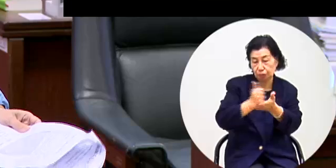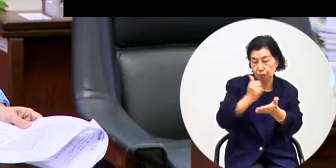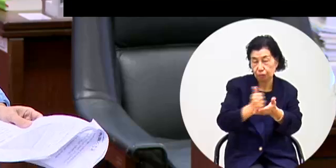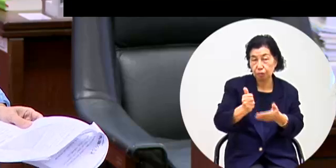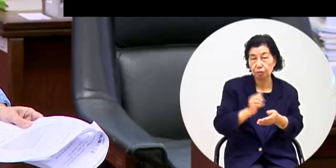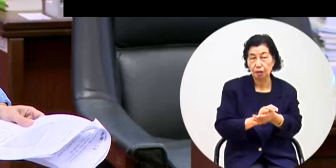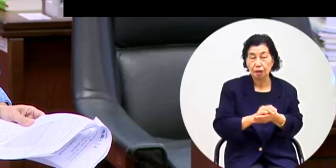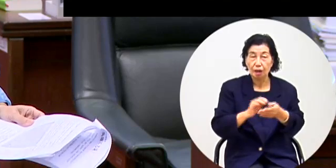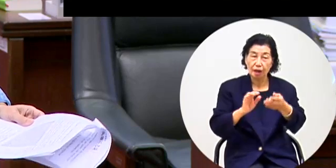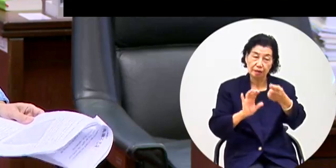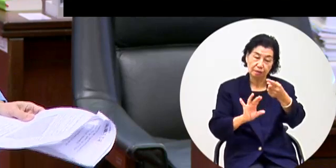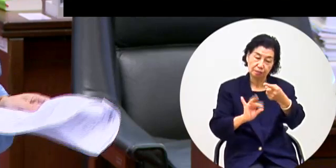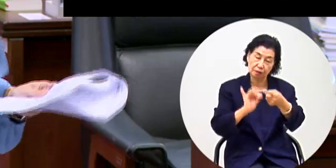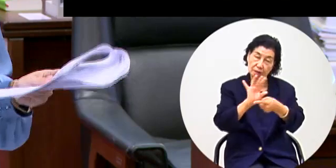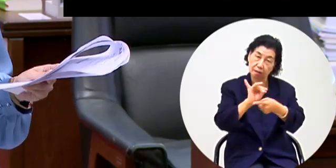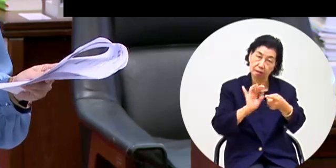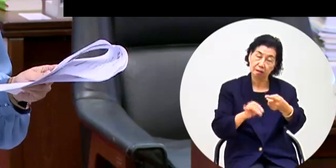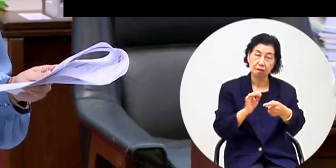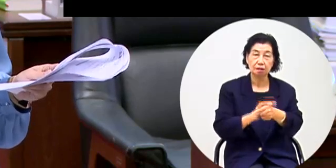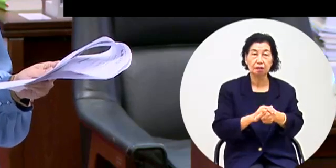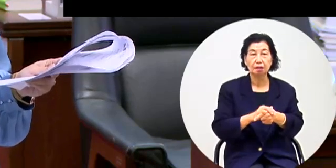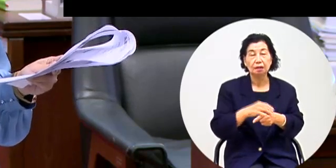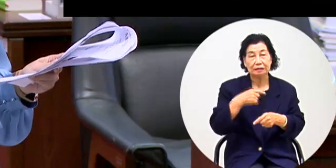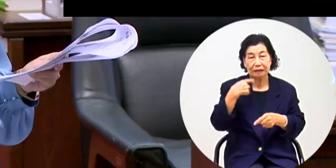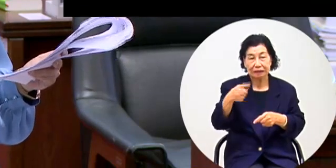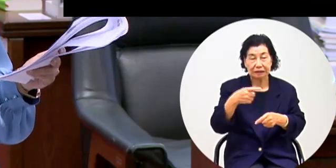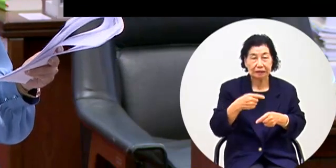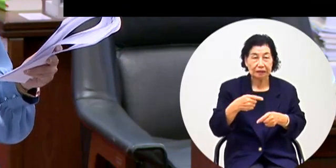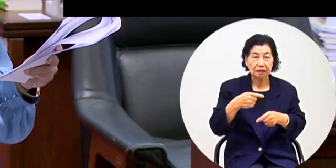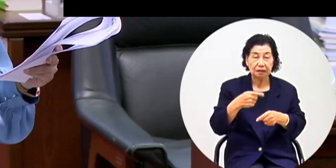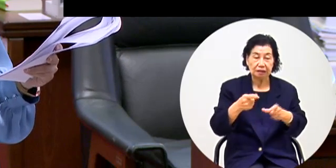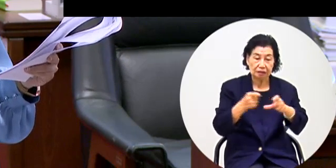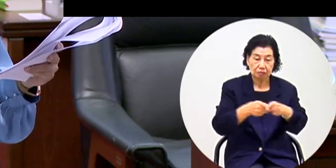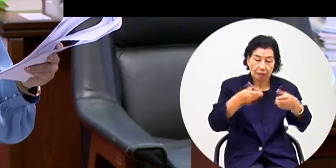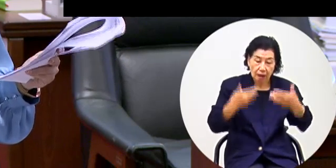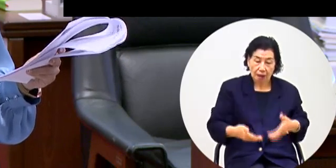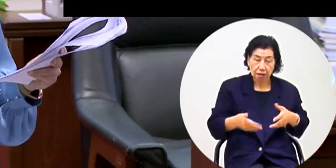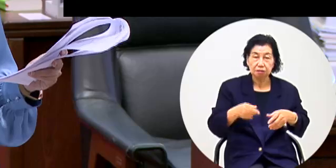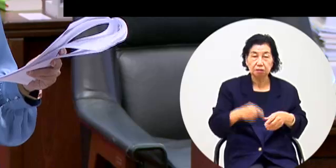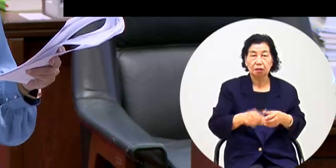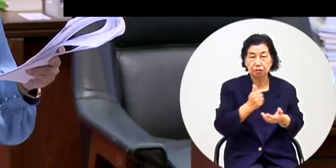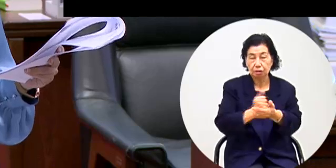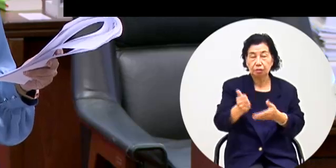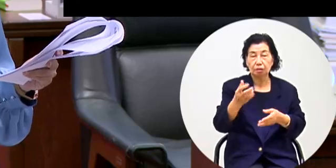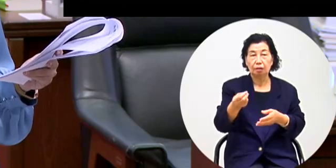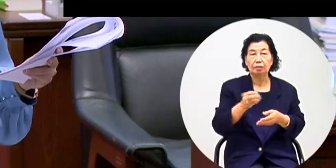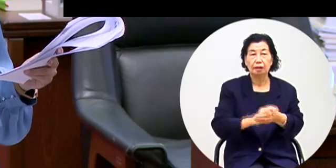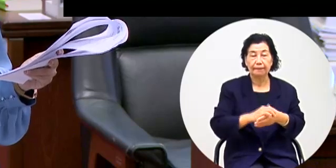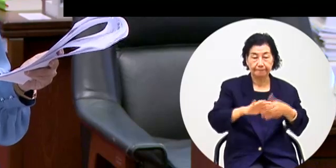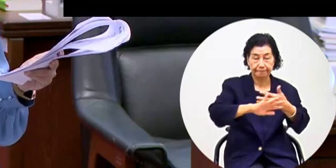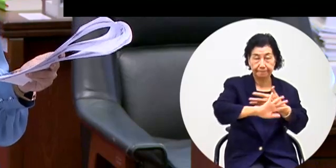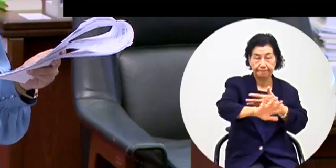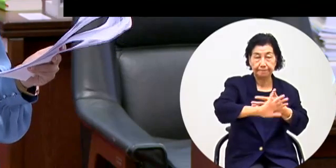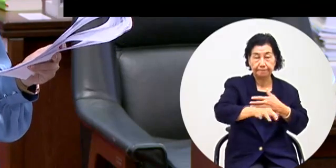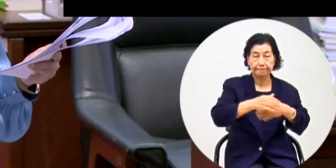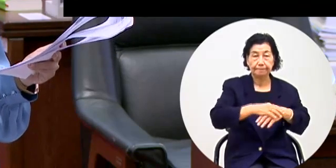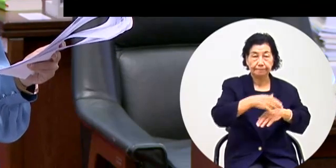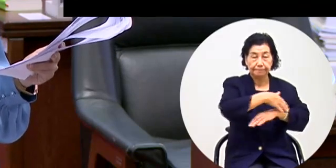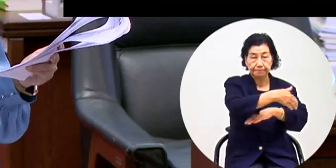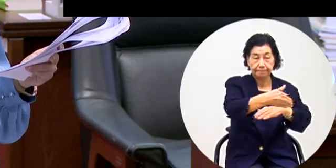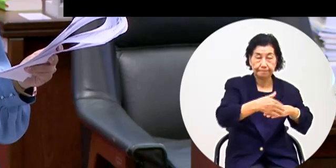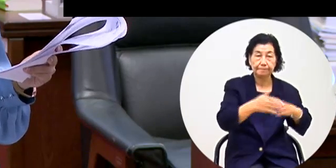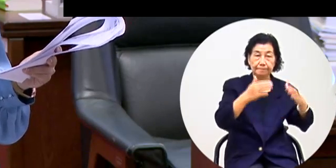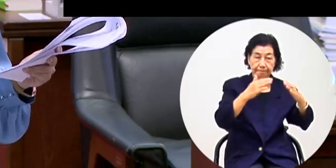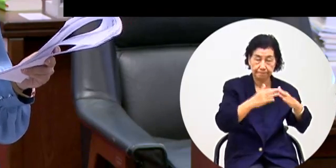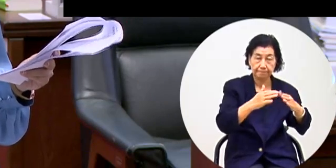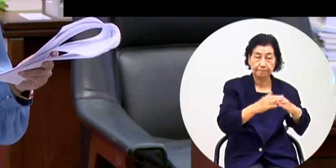公吨都没有运回去，这像话吗？各个县市是不是应该要对高雄客气一点？我们帮你把这